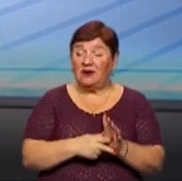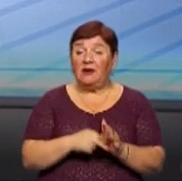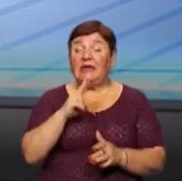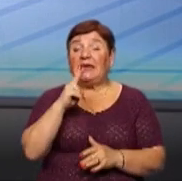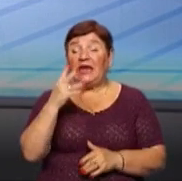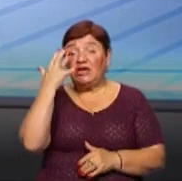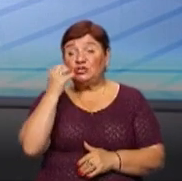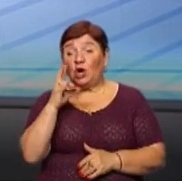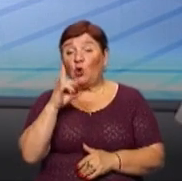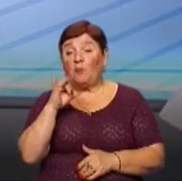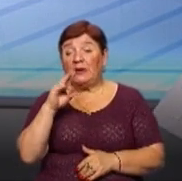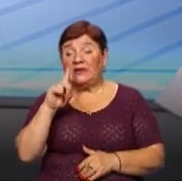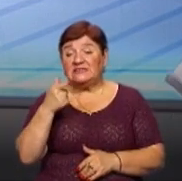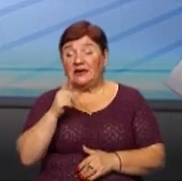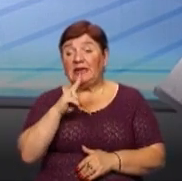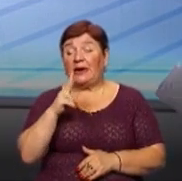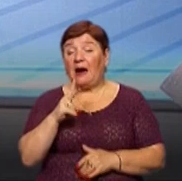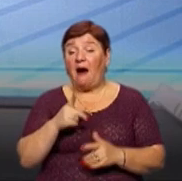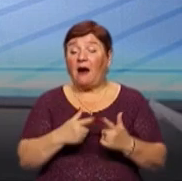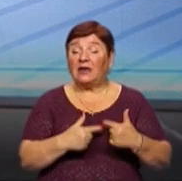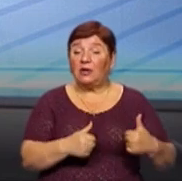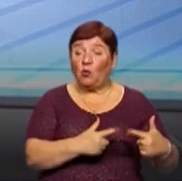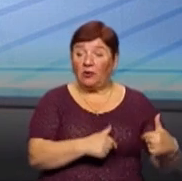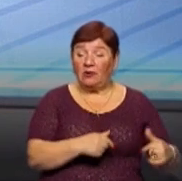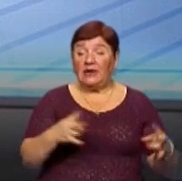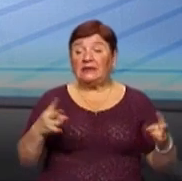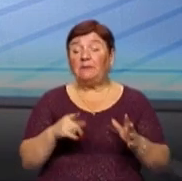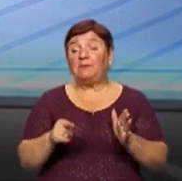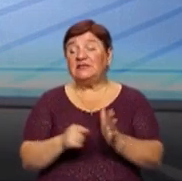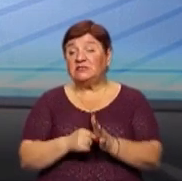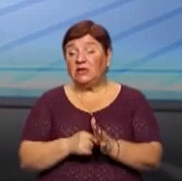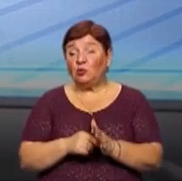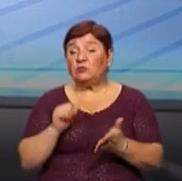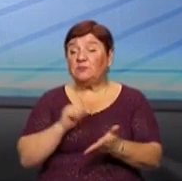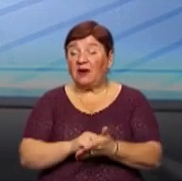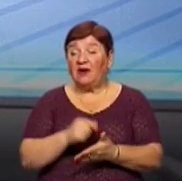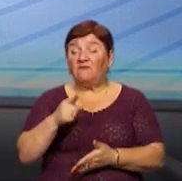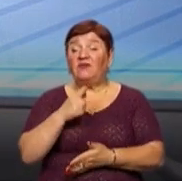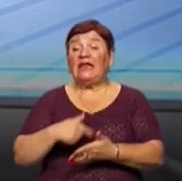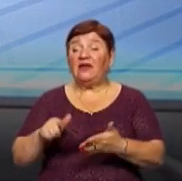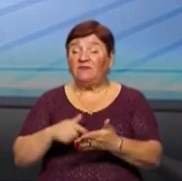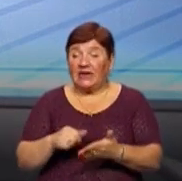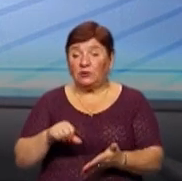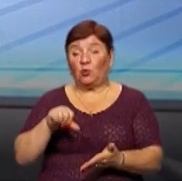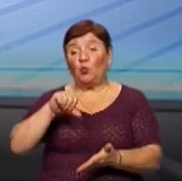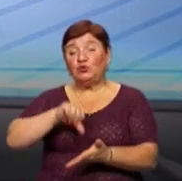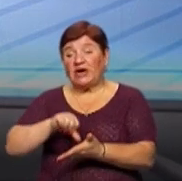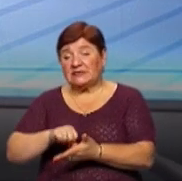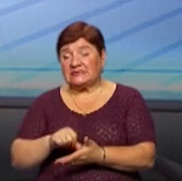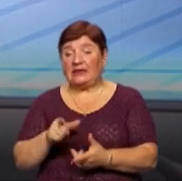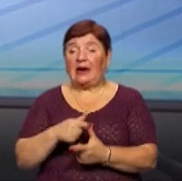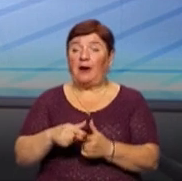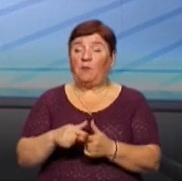категоріях, так? Угу. Тому що в даному випадку це треба переглянути вашу пенсійну справу, чи ви ліквідатор, чи ви учасник були, чи ви